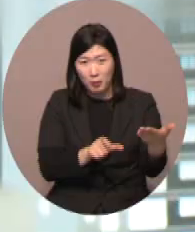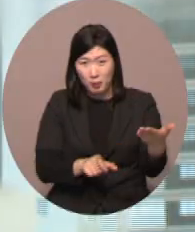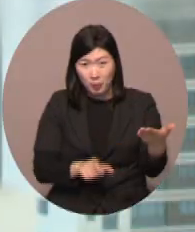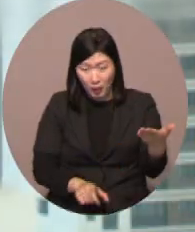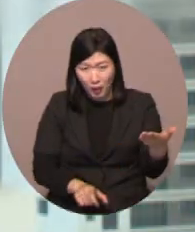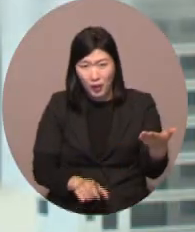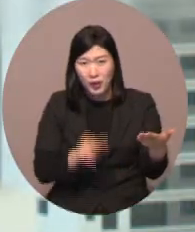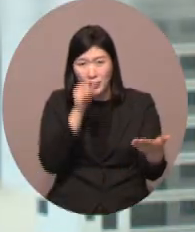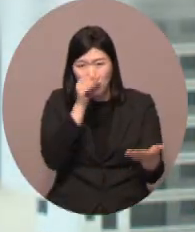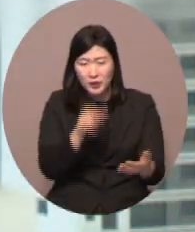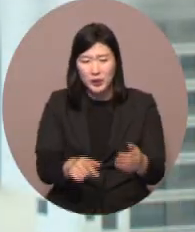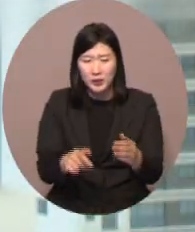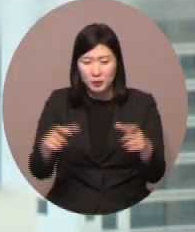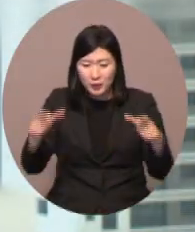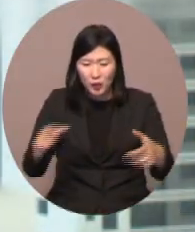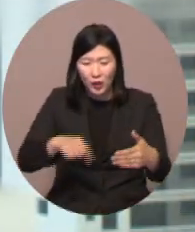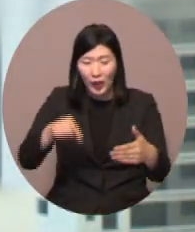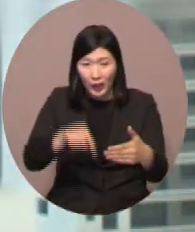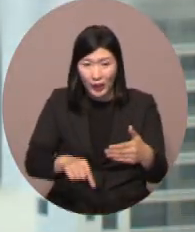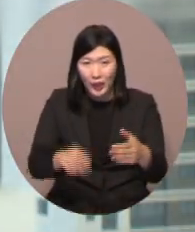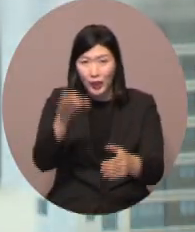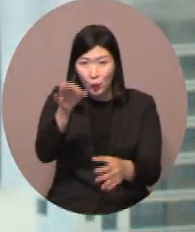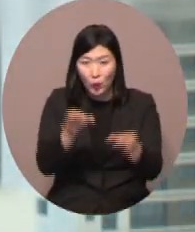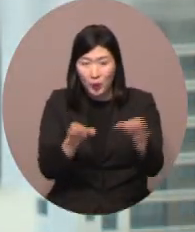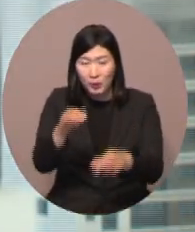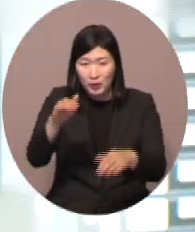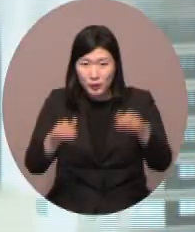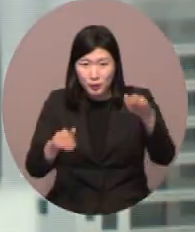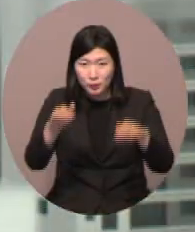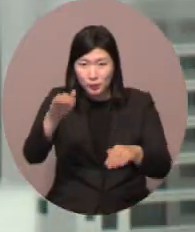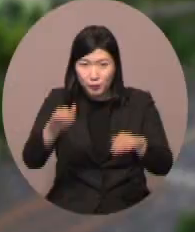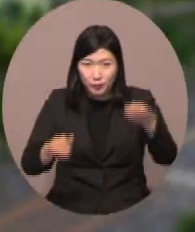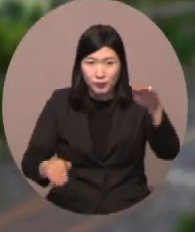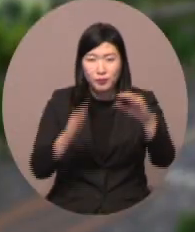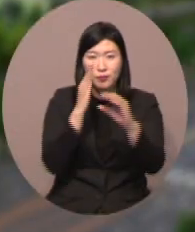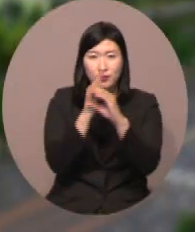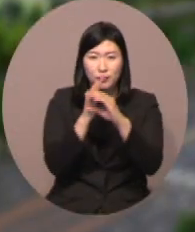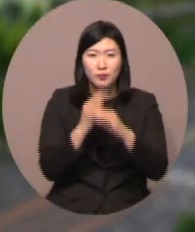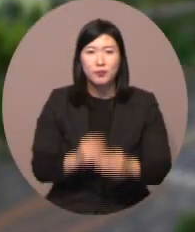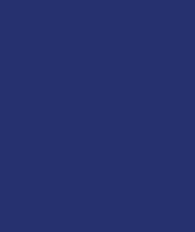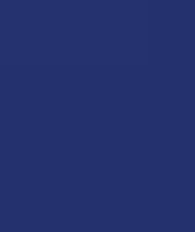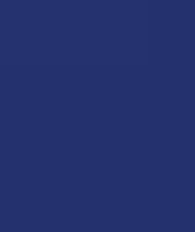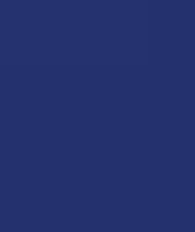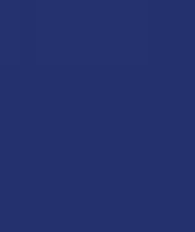차지하는 등 지역내 부동산 시장 불균형 현상이 심화되고 있습니다